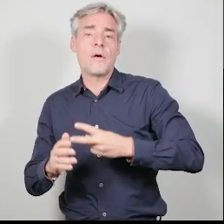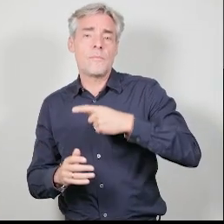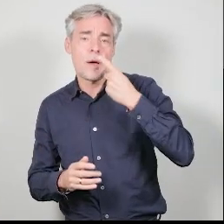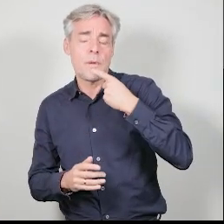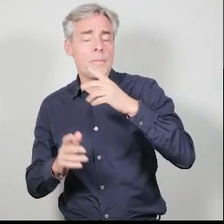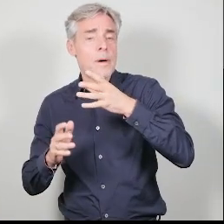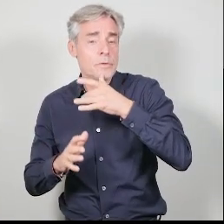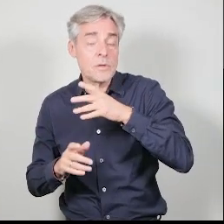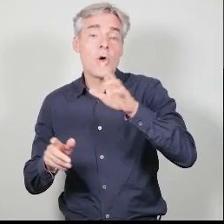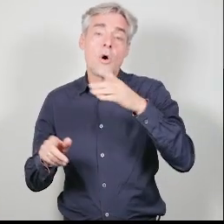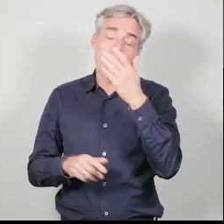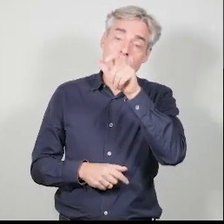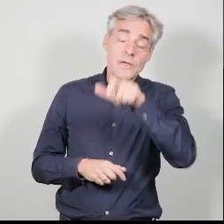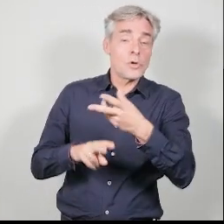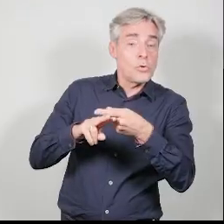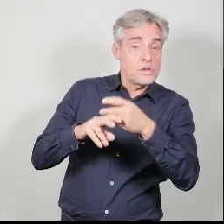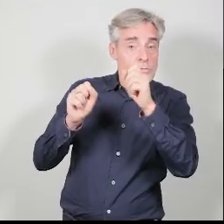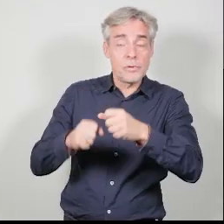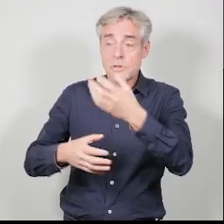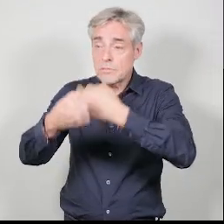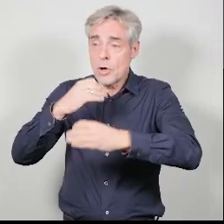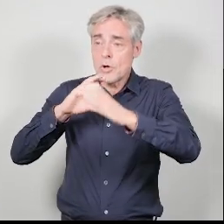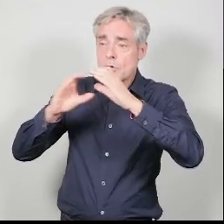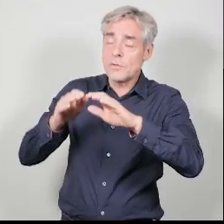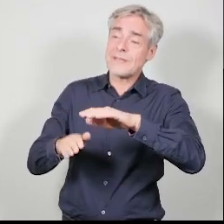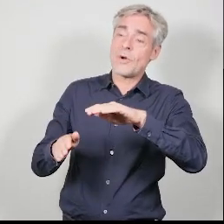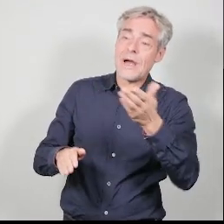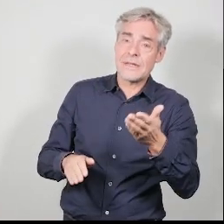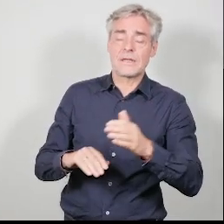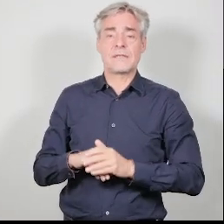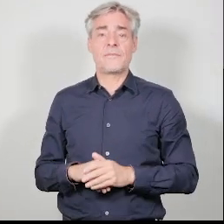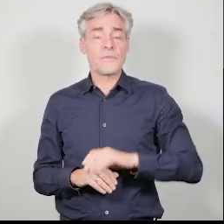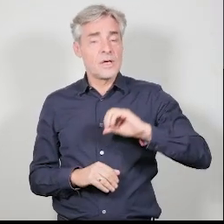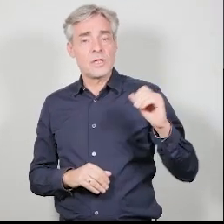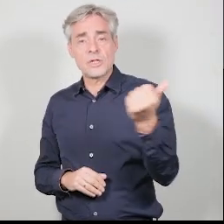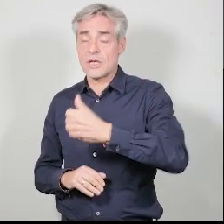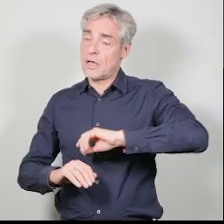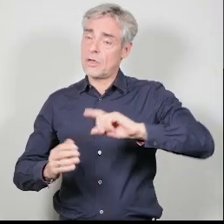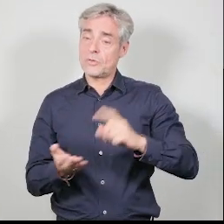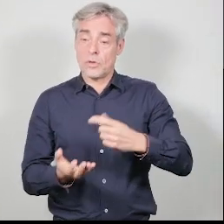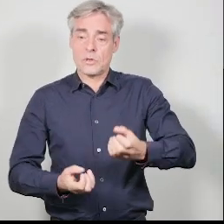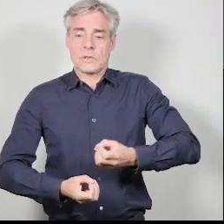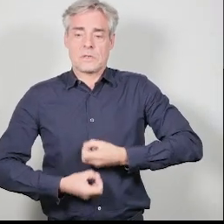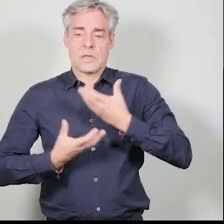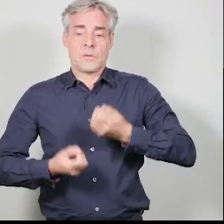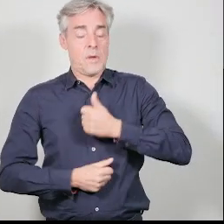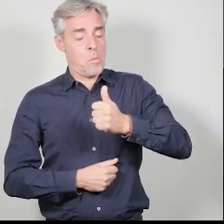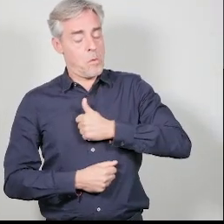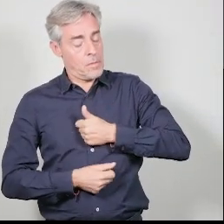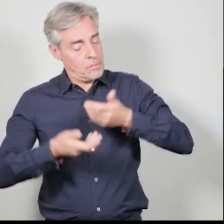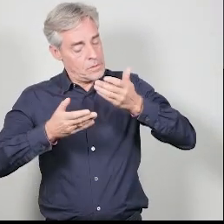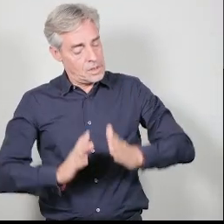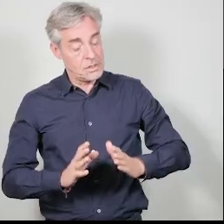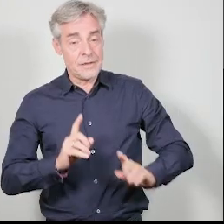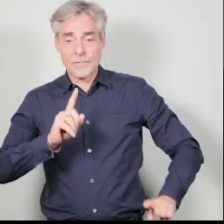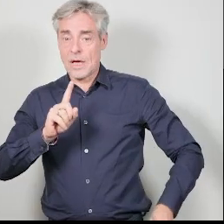être entendue par des outils différents, par la communication alternative, que chacun est en capacité de décider pour lui-même. Ça, c'est vraiment un